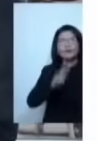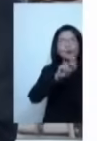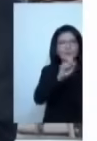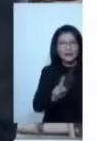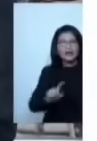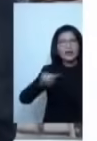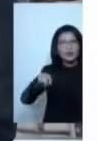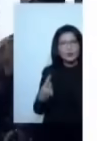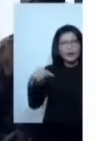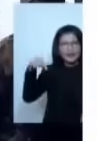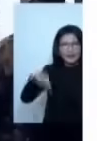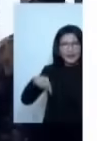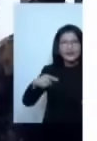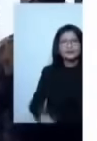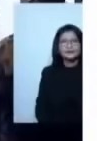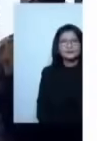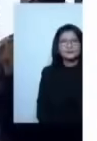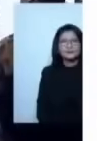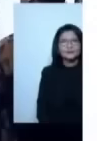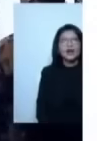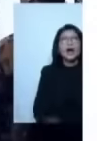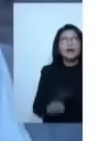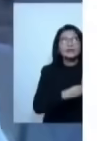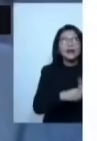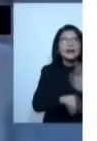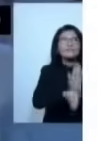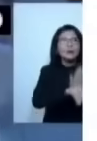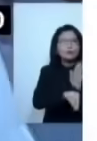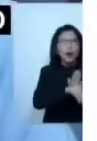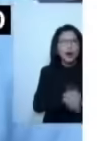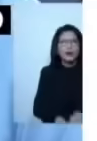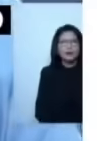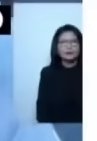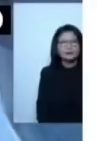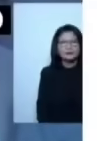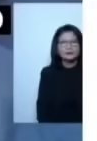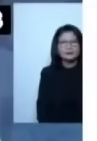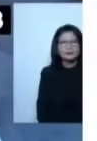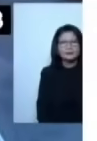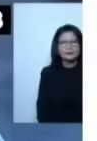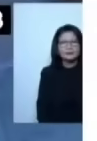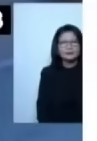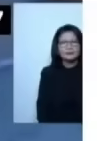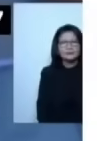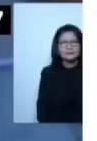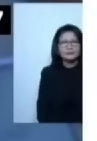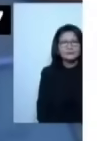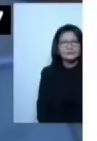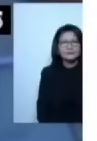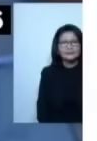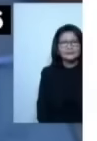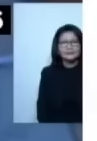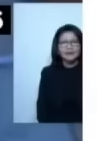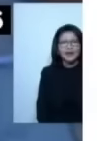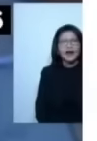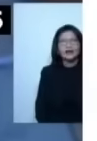sebagaimana kita tahu KPU ini sudah menunjuk ada sebanyak 11 panelis yang sudah dipilih merupakan akademisi dari sejumlah